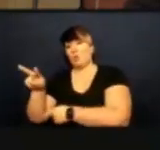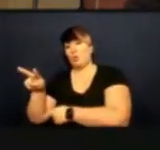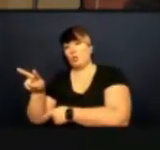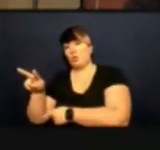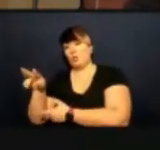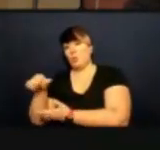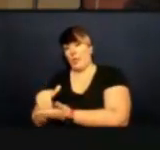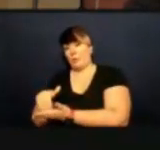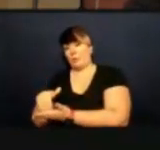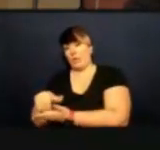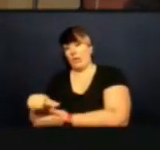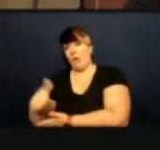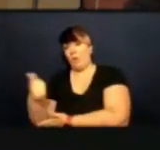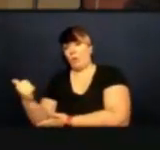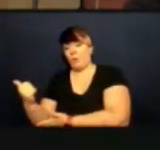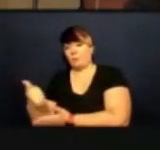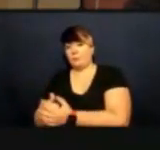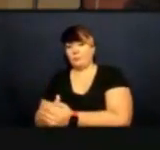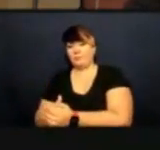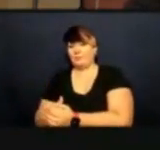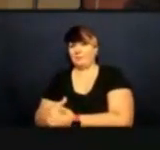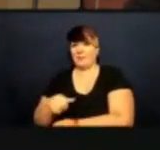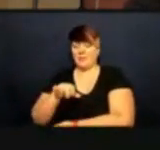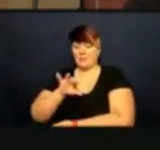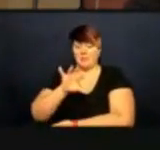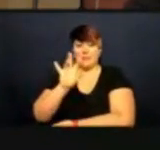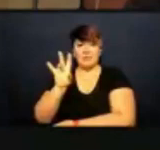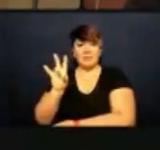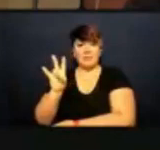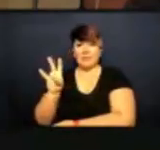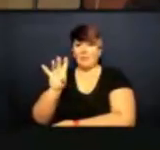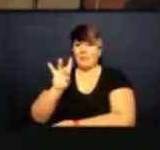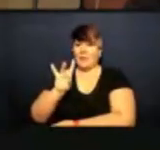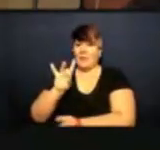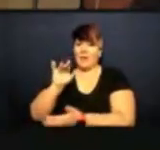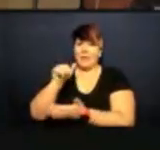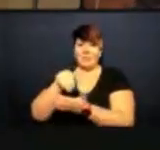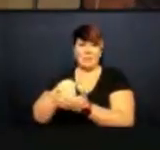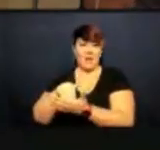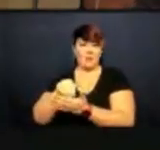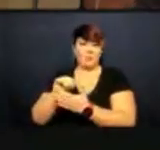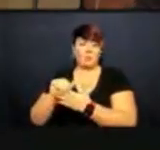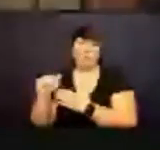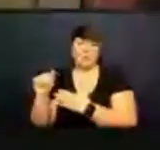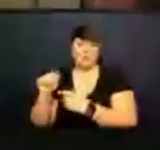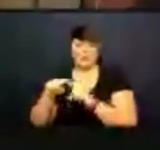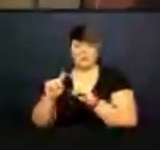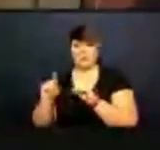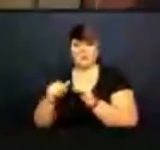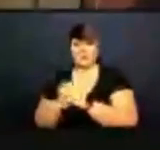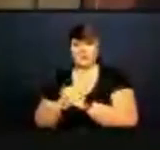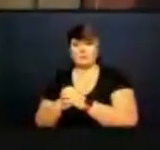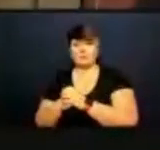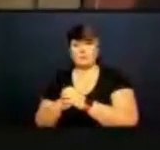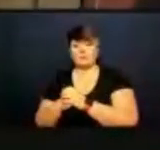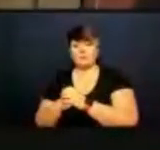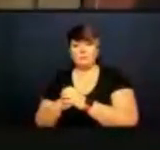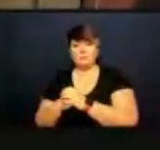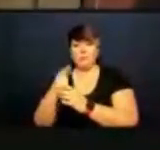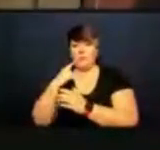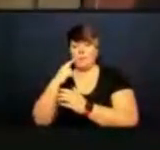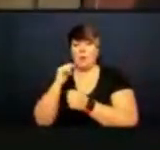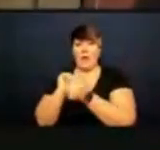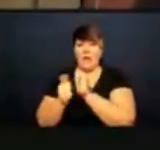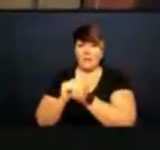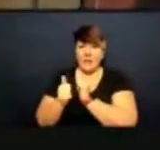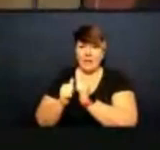ambazo zinatokana na mpango huu wa walimu na wazazi. Na hapa tunaona changamoto kwa kweli,